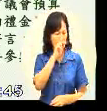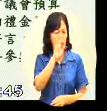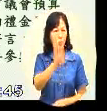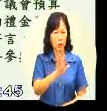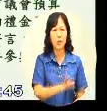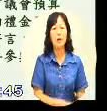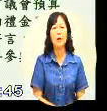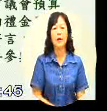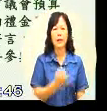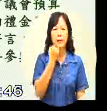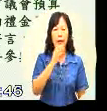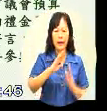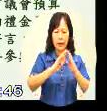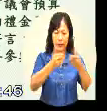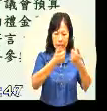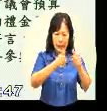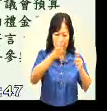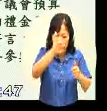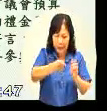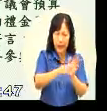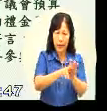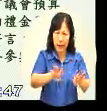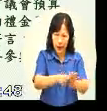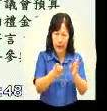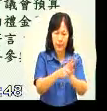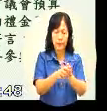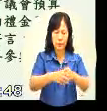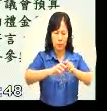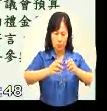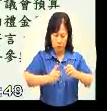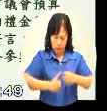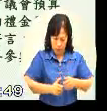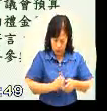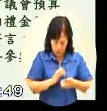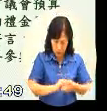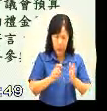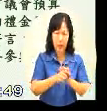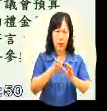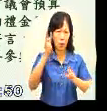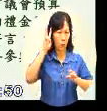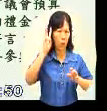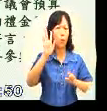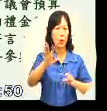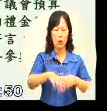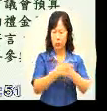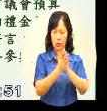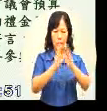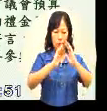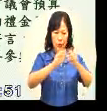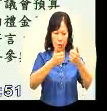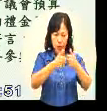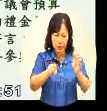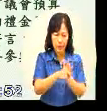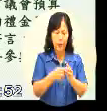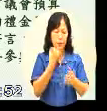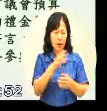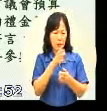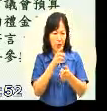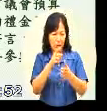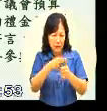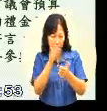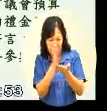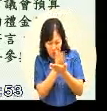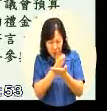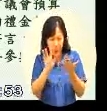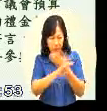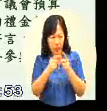呢，议长呢在开议的时候明确宣示，所有的议员要刮别人胡子之前，要先刮自